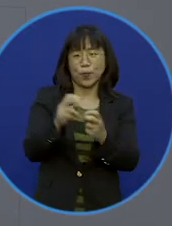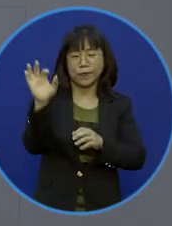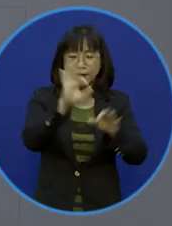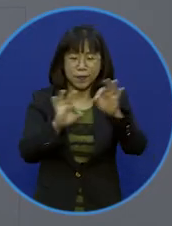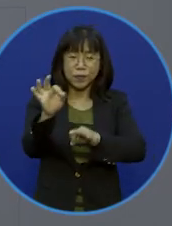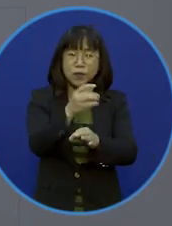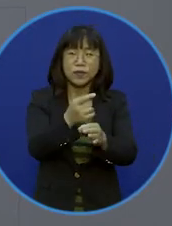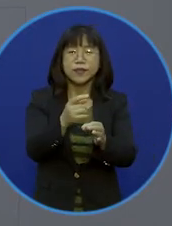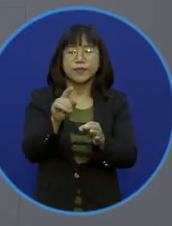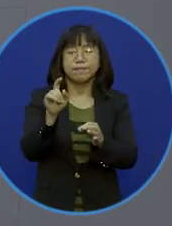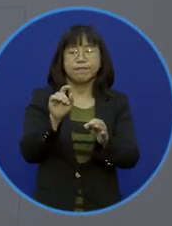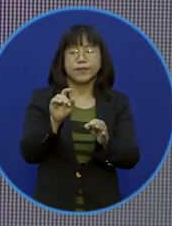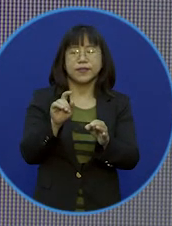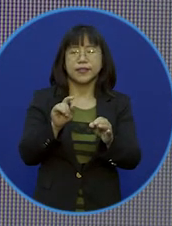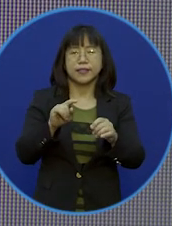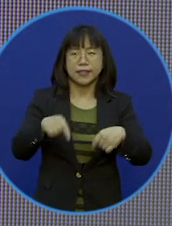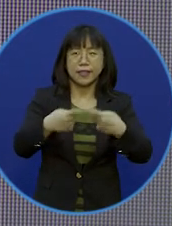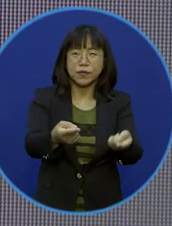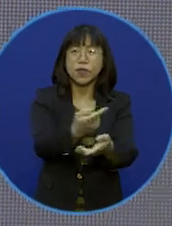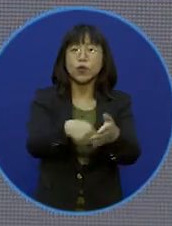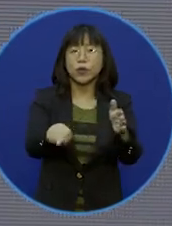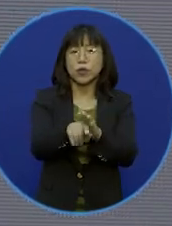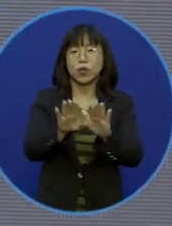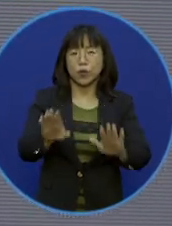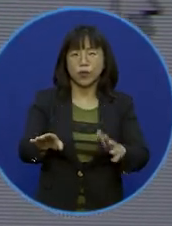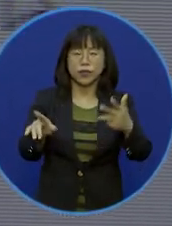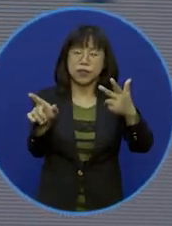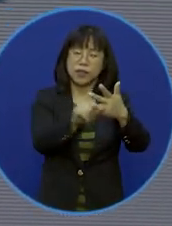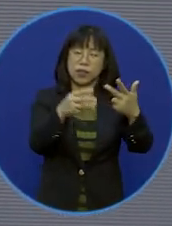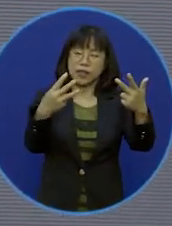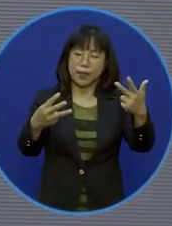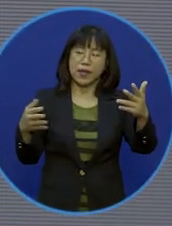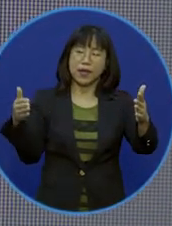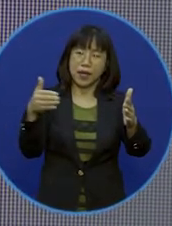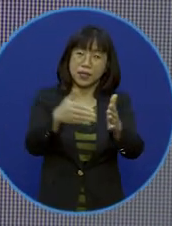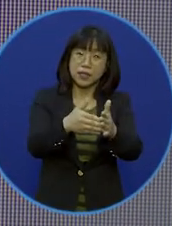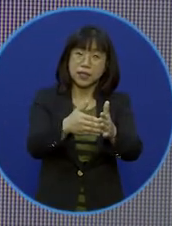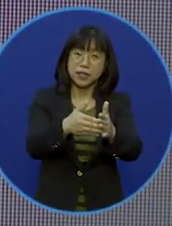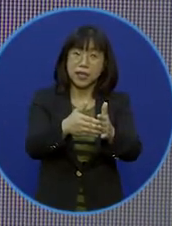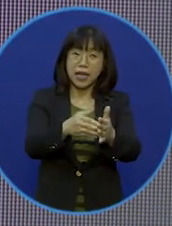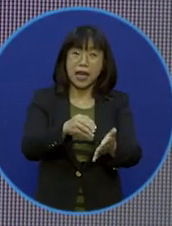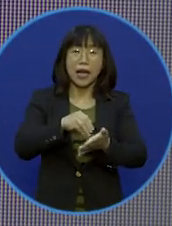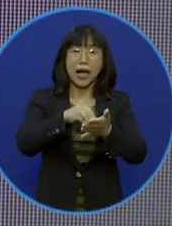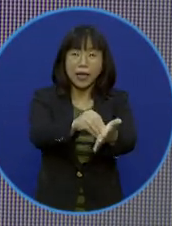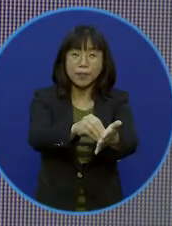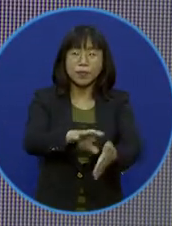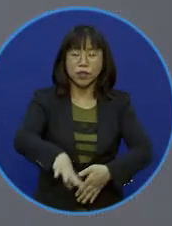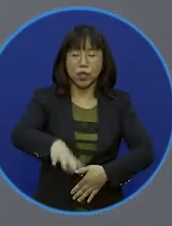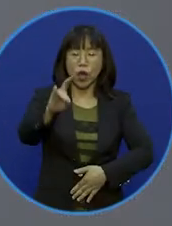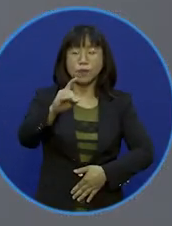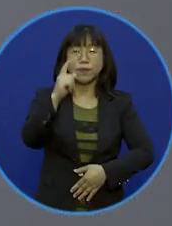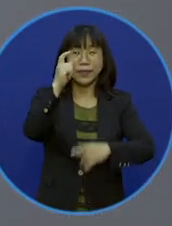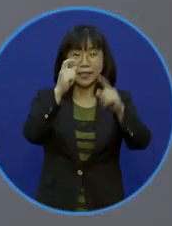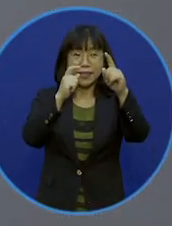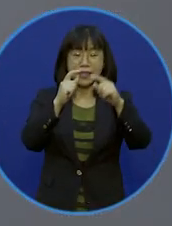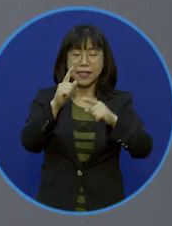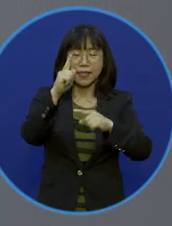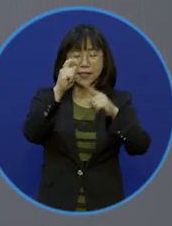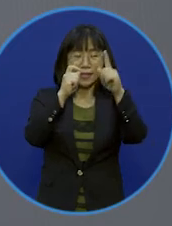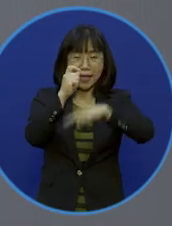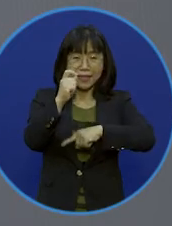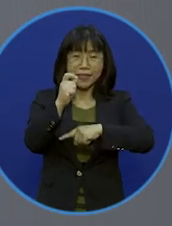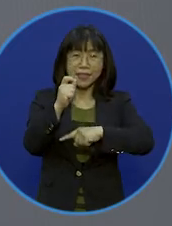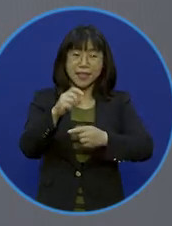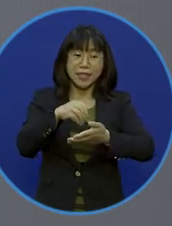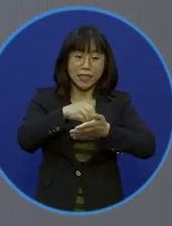승용차 말리지 에 참여할 수 있도록 신규 회원 모집 이벤트를 오는 7월 3일까지 시행하며 가 이포 최초